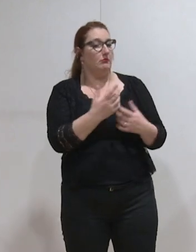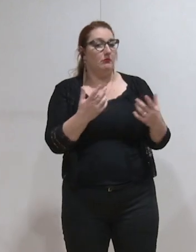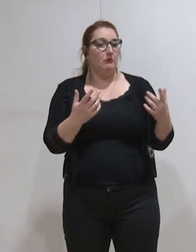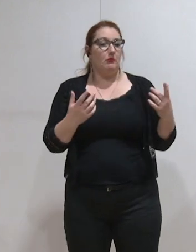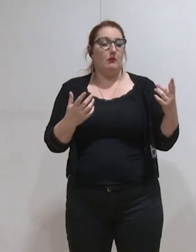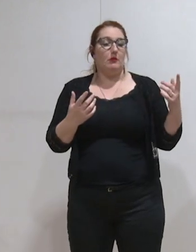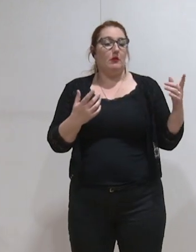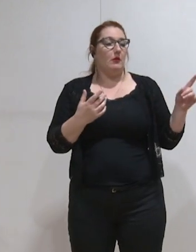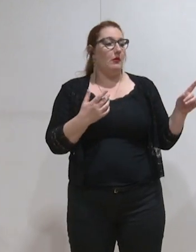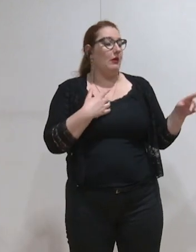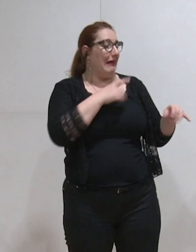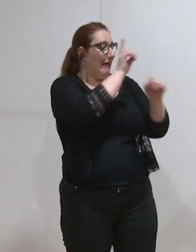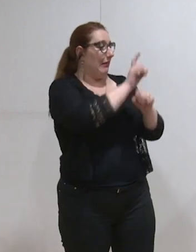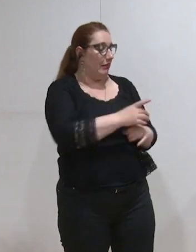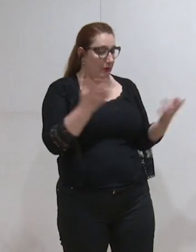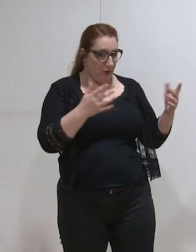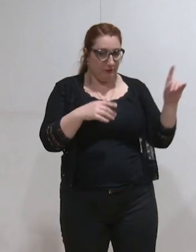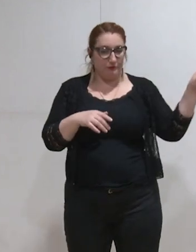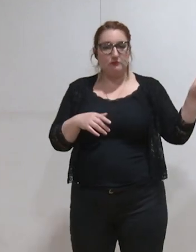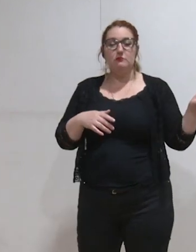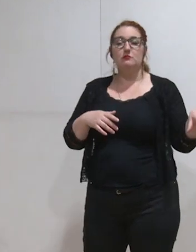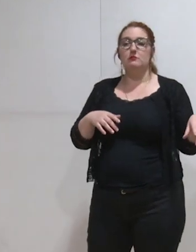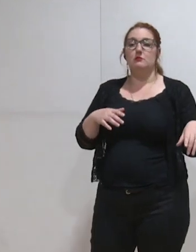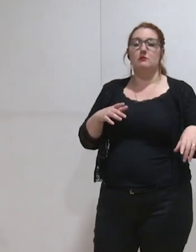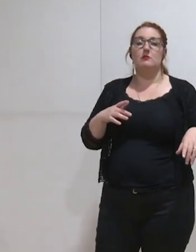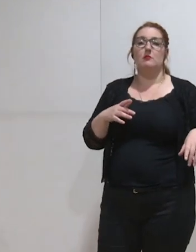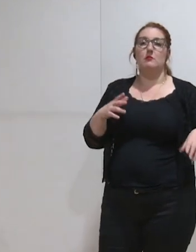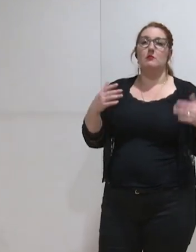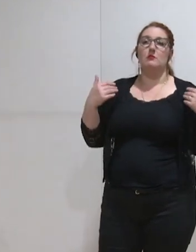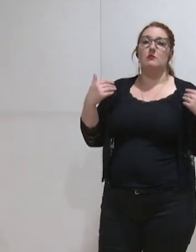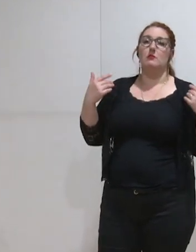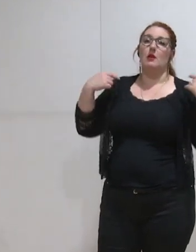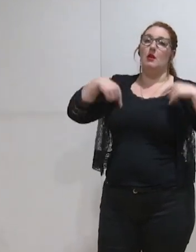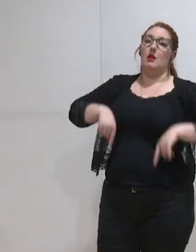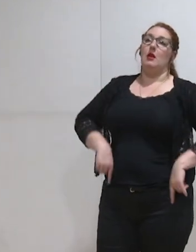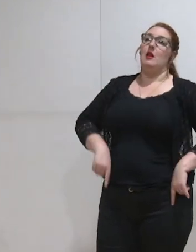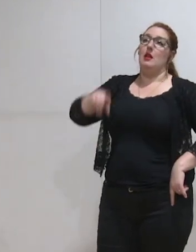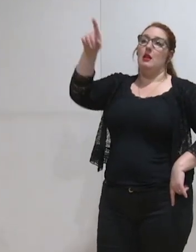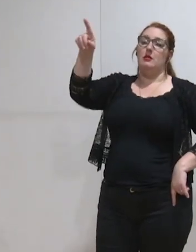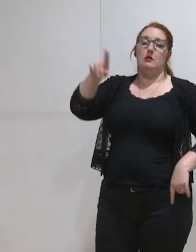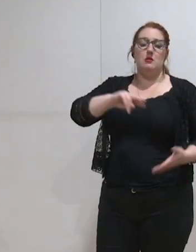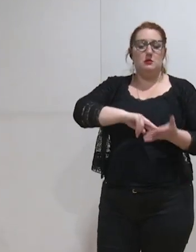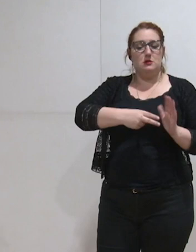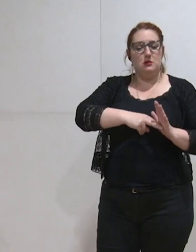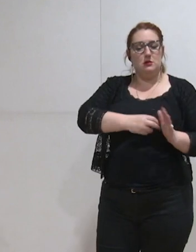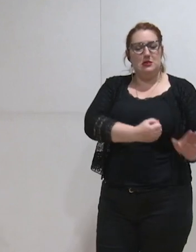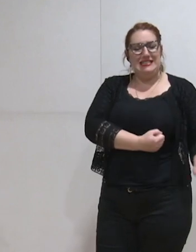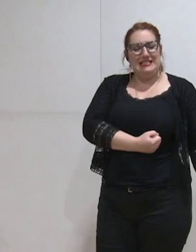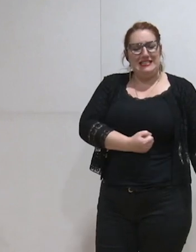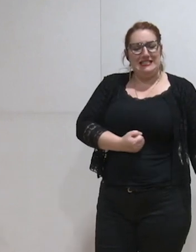contraintes qui sont celles que l'État dans son dans sa posture austéritaire vous